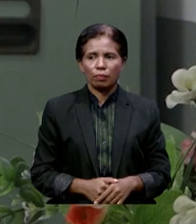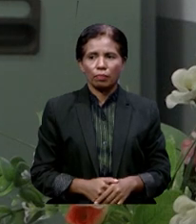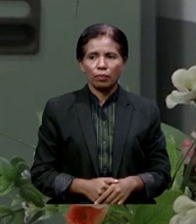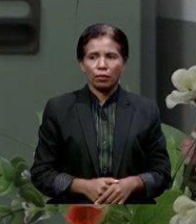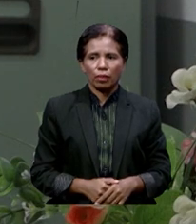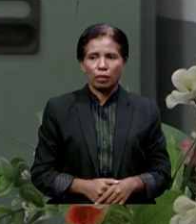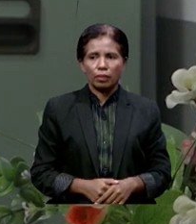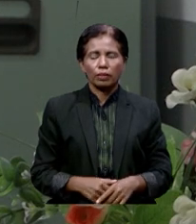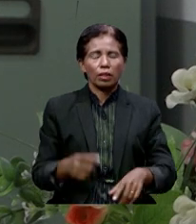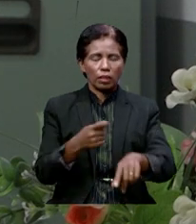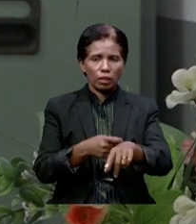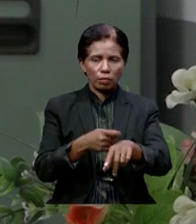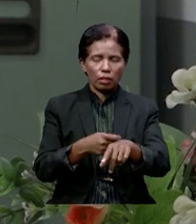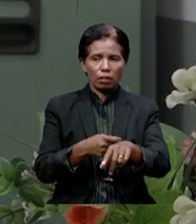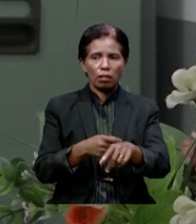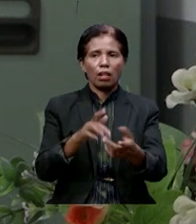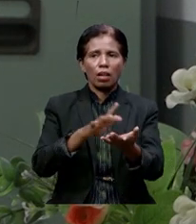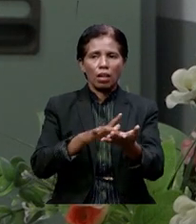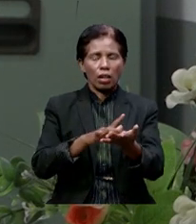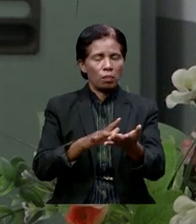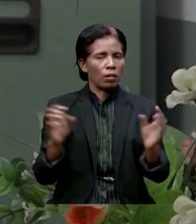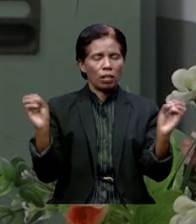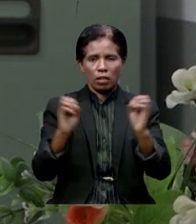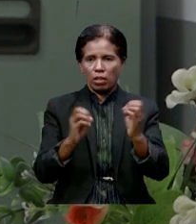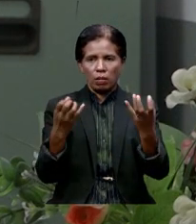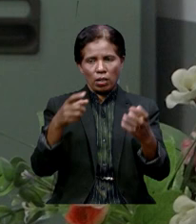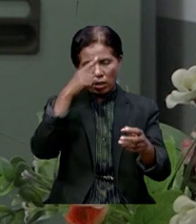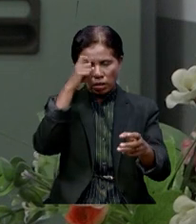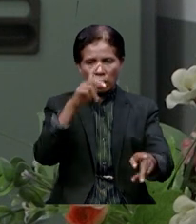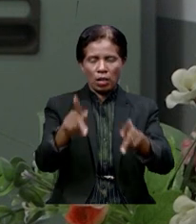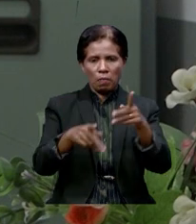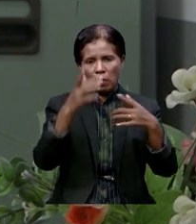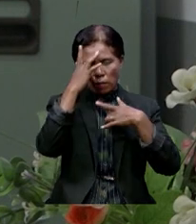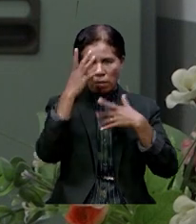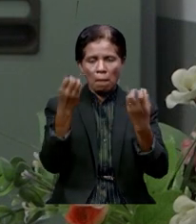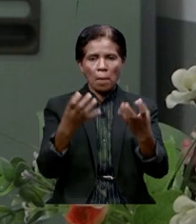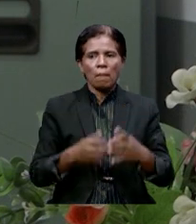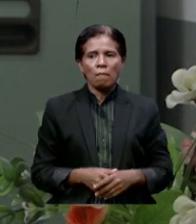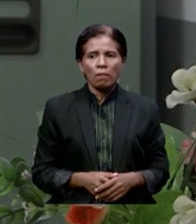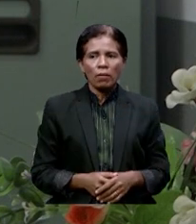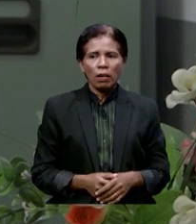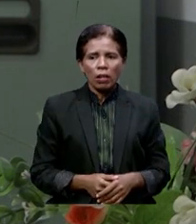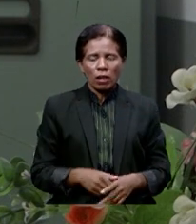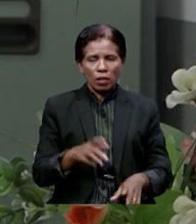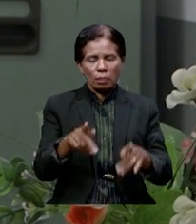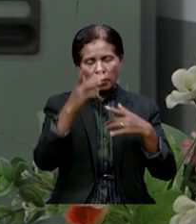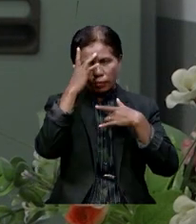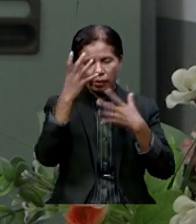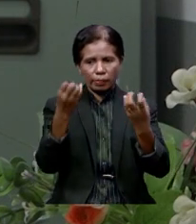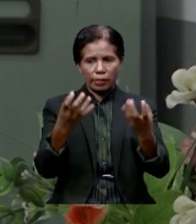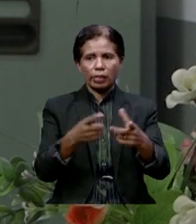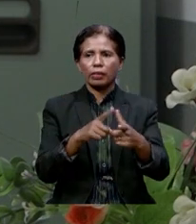to iha tempo balon ai maruk memang iha la suficiente tamba pasien barak temais maybe iha ne wan hiren pasien barak temais